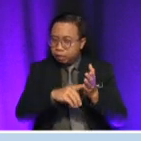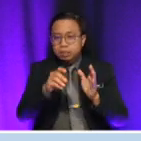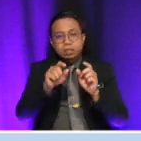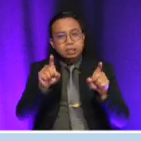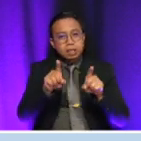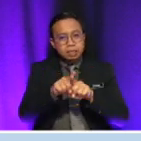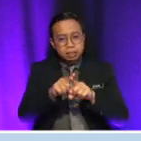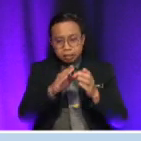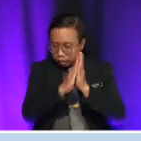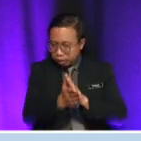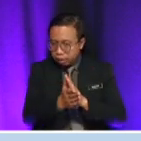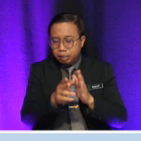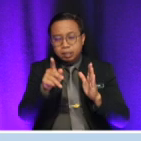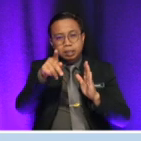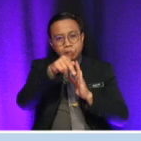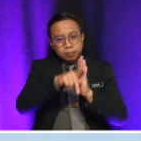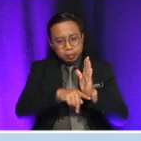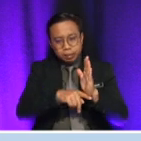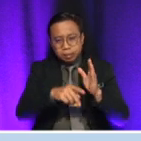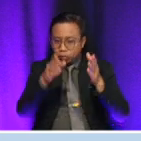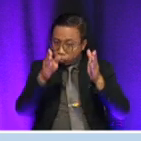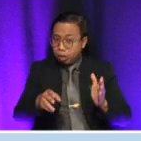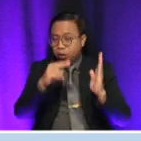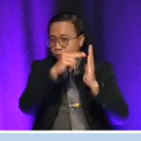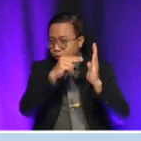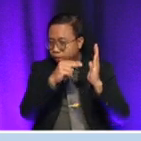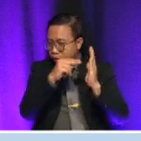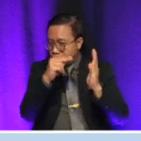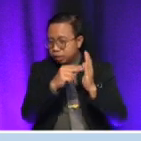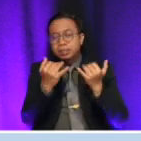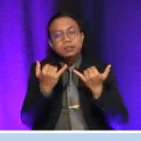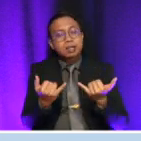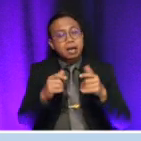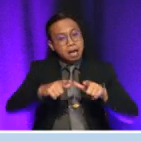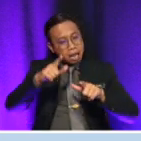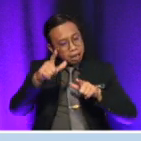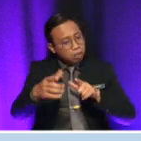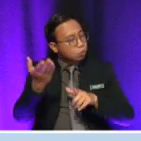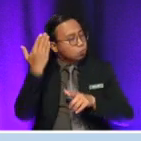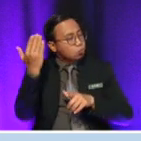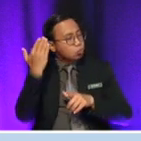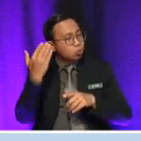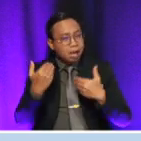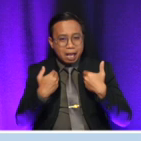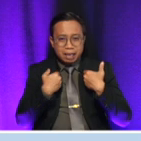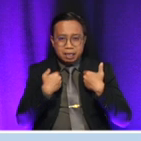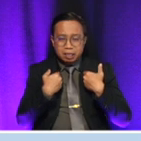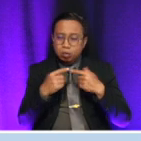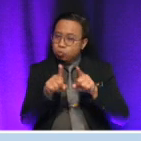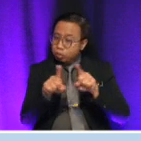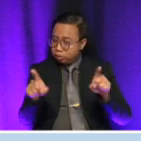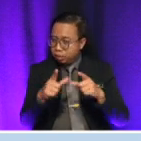sebenarnya langkah pendaftaran penghuni ini dari dulu sampai sekarang cuma ada sedikit perbedaan